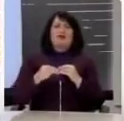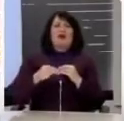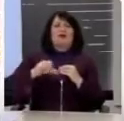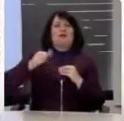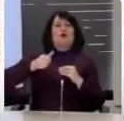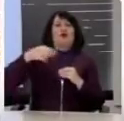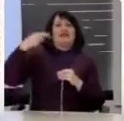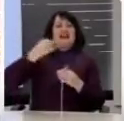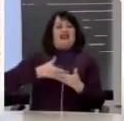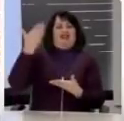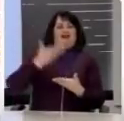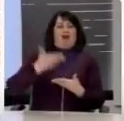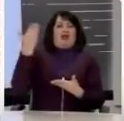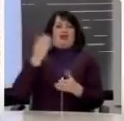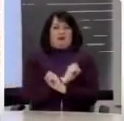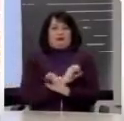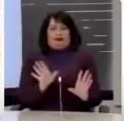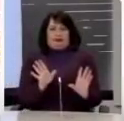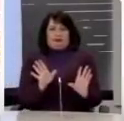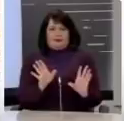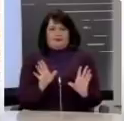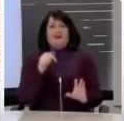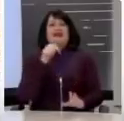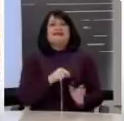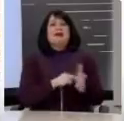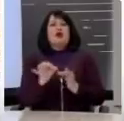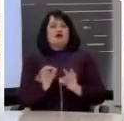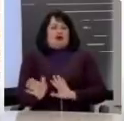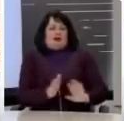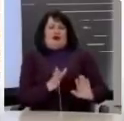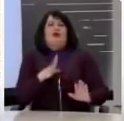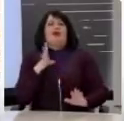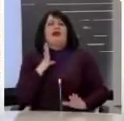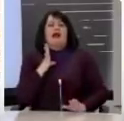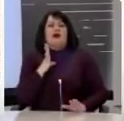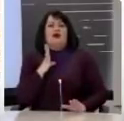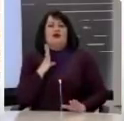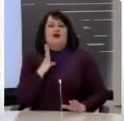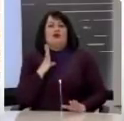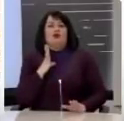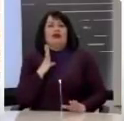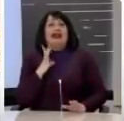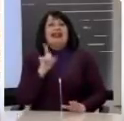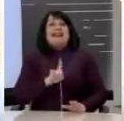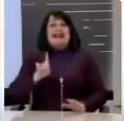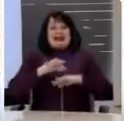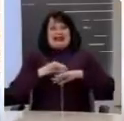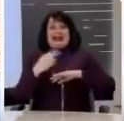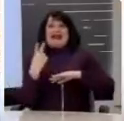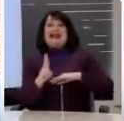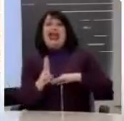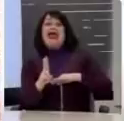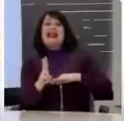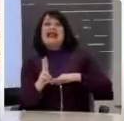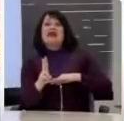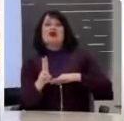προκειμένου να μην συζητηθούν ούτε το σημερινό νομοσχέδιο, ούτε βεβαίως η εμπλοκή της κυρίας Μητσοτάκη στα περίφημα